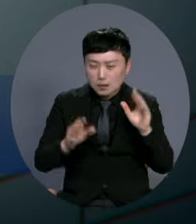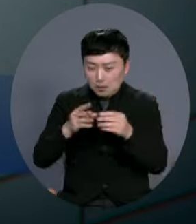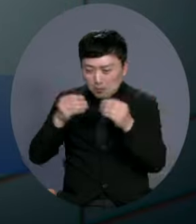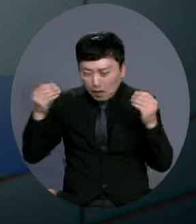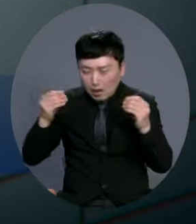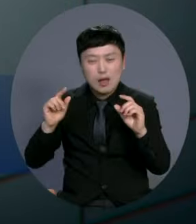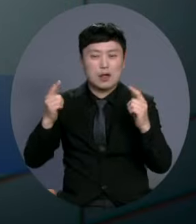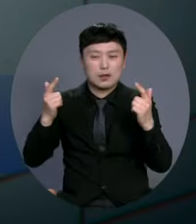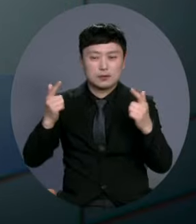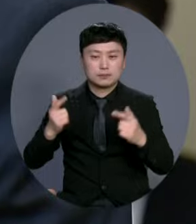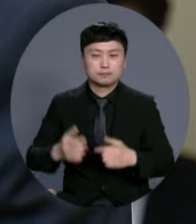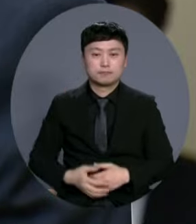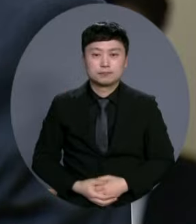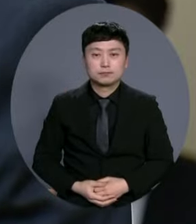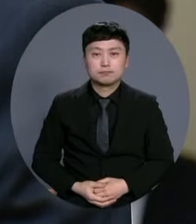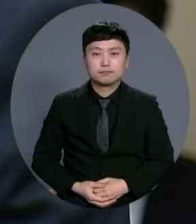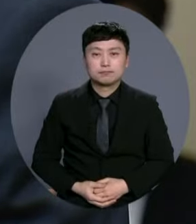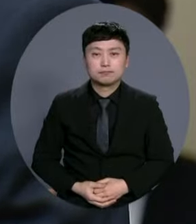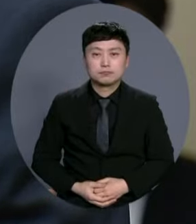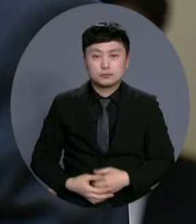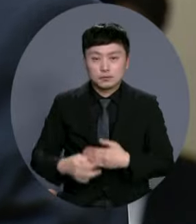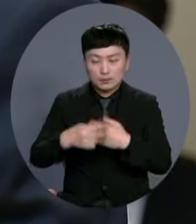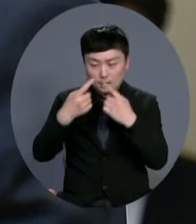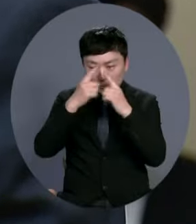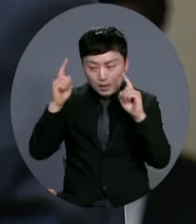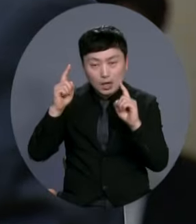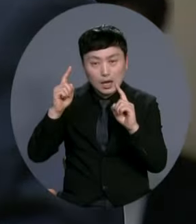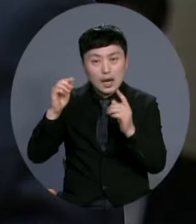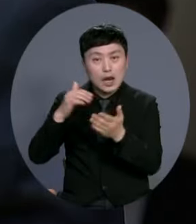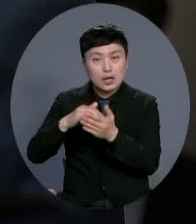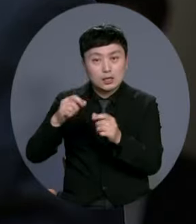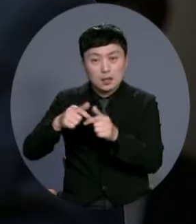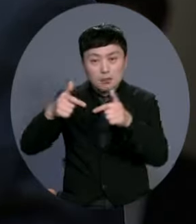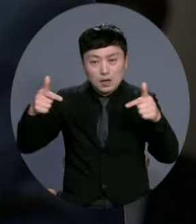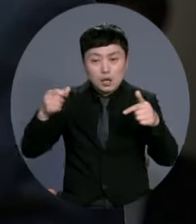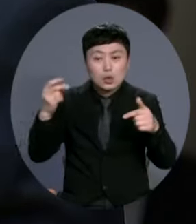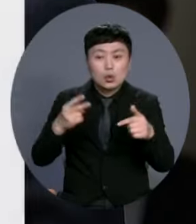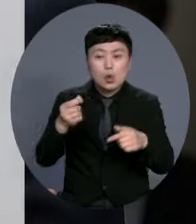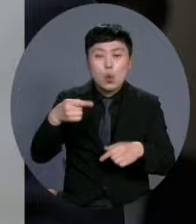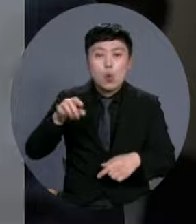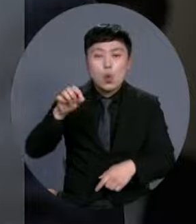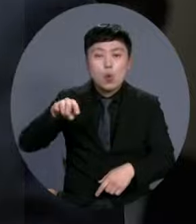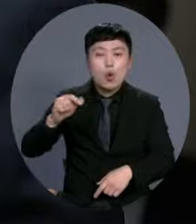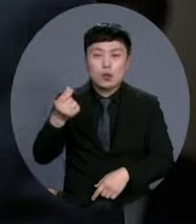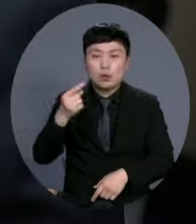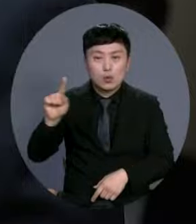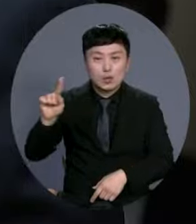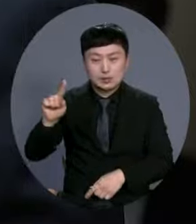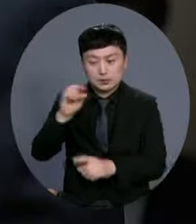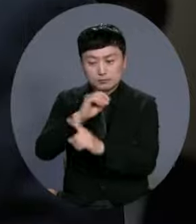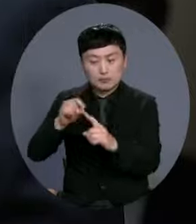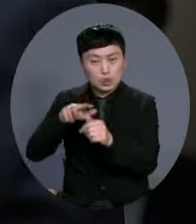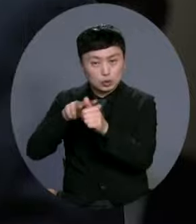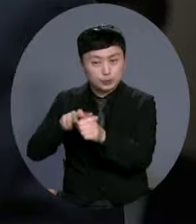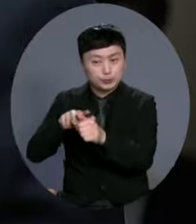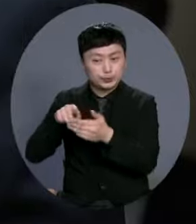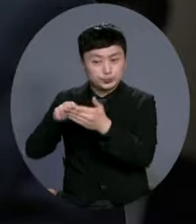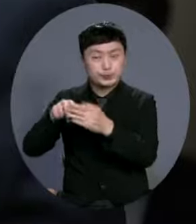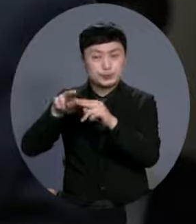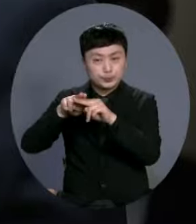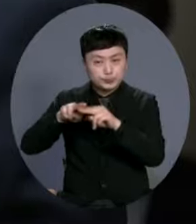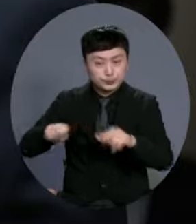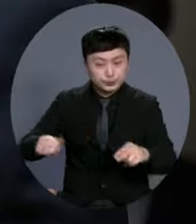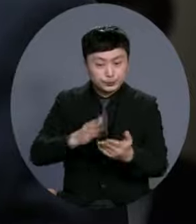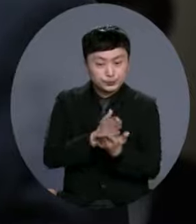건 아니고요 의과대 정원 증원과 홍원화 총장의 국회의원 비례대표 신청 초래 사태다